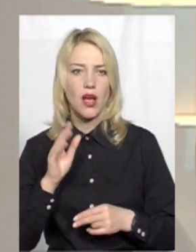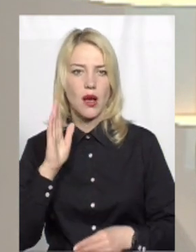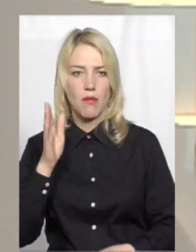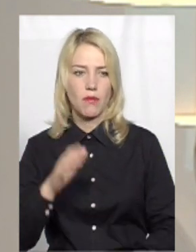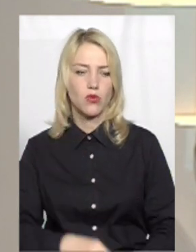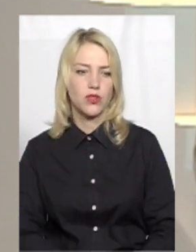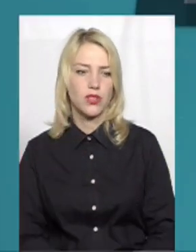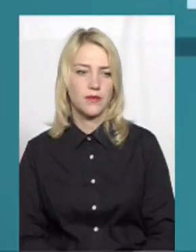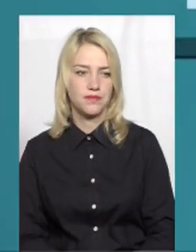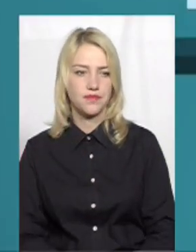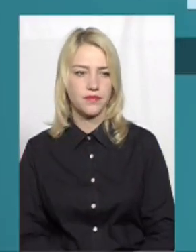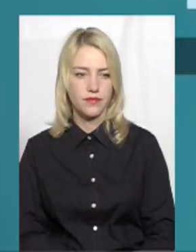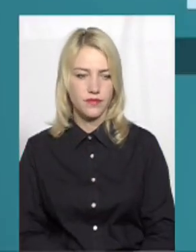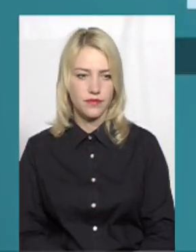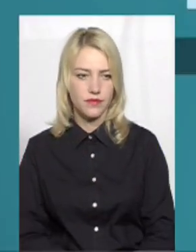Давайте подивимось.